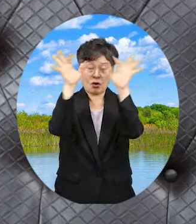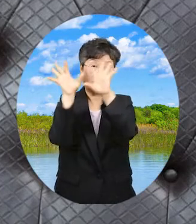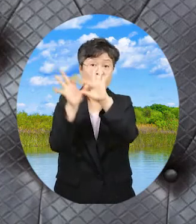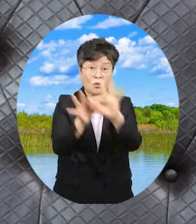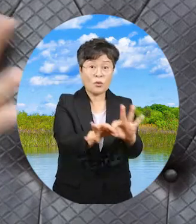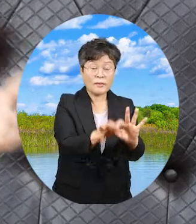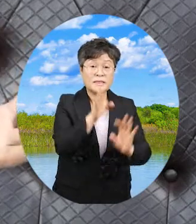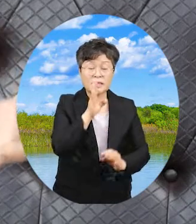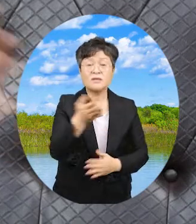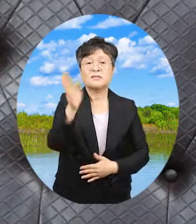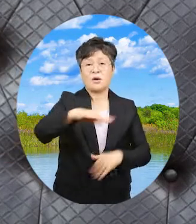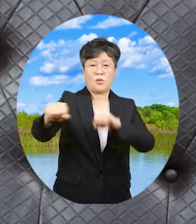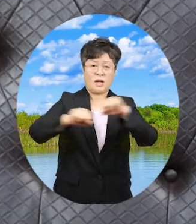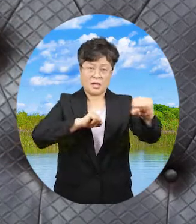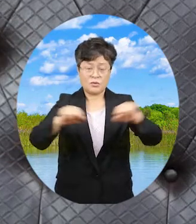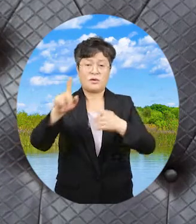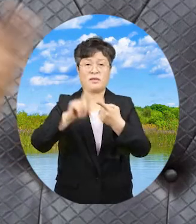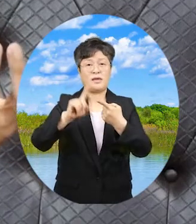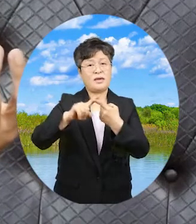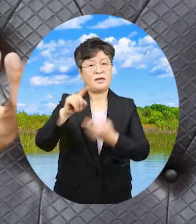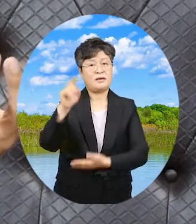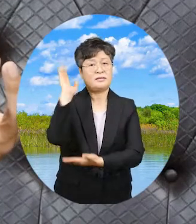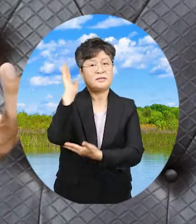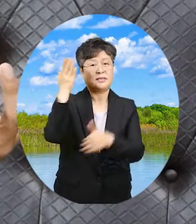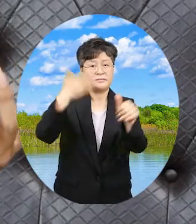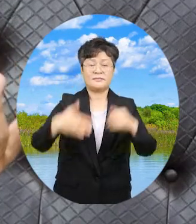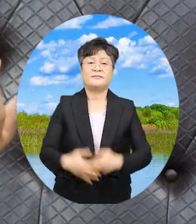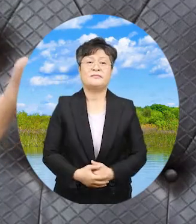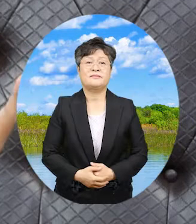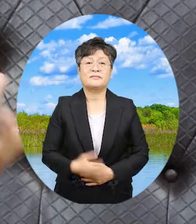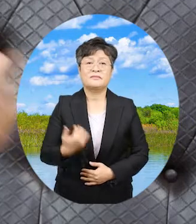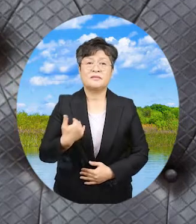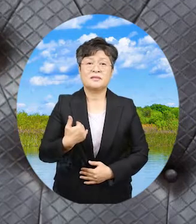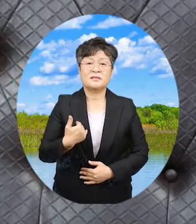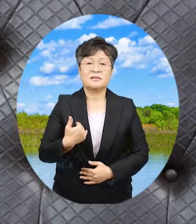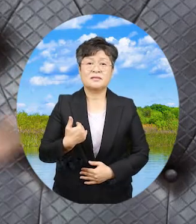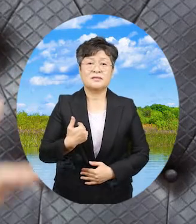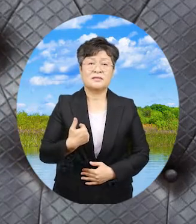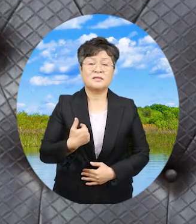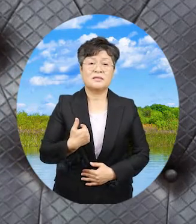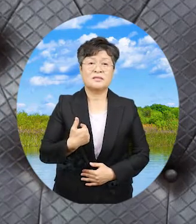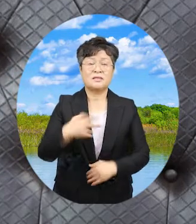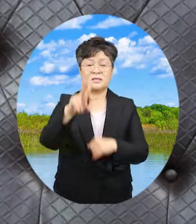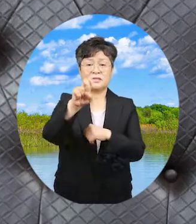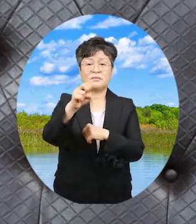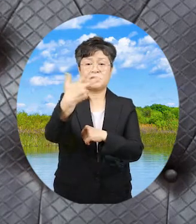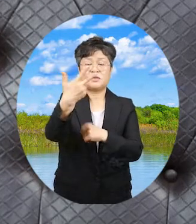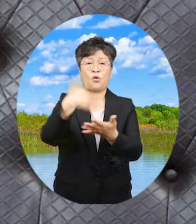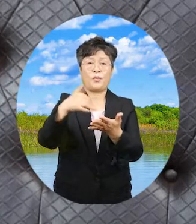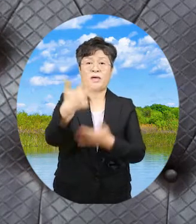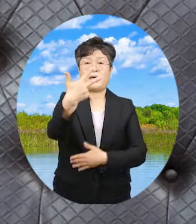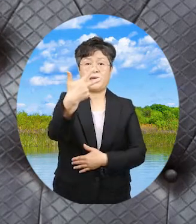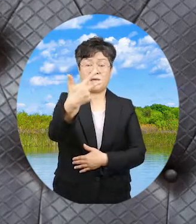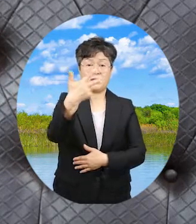특히 이제 3월에는 삼성전자랑 함께 물의 날 기념 행사를 합니다. 그래서 그게 이제 기업에 참여해서 같이 정화 활동도 하고 네.